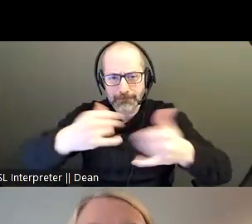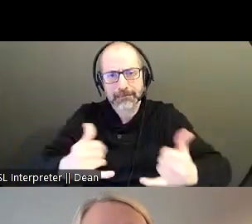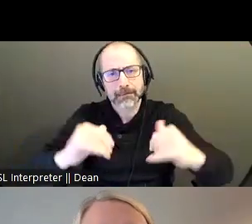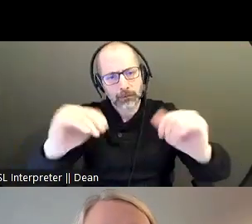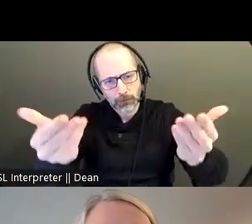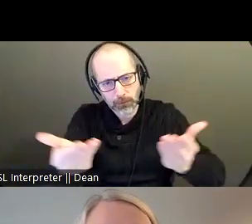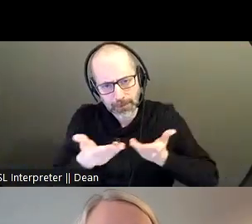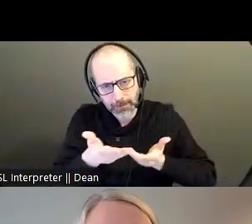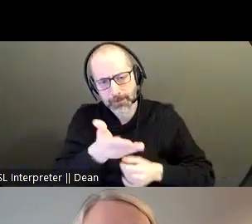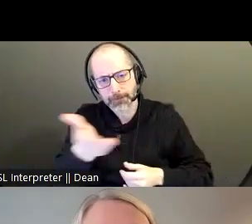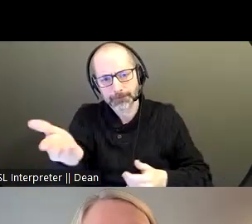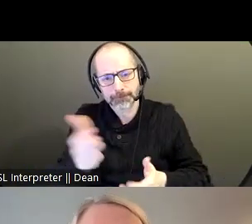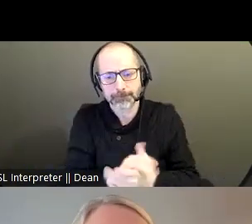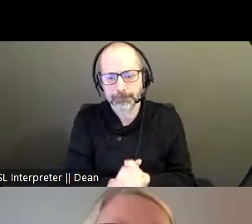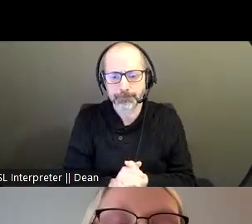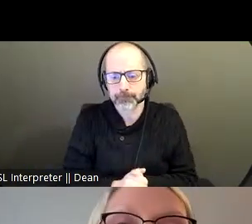Alors, bienvenue donc.